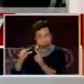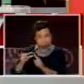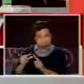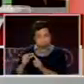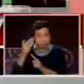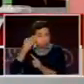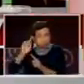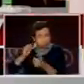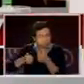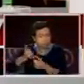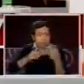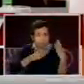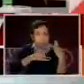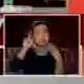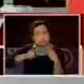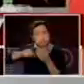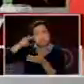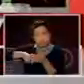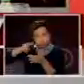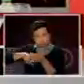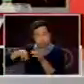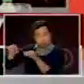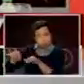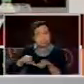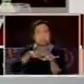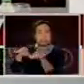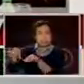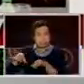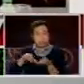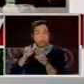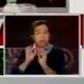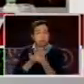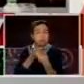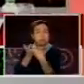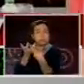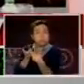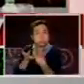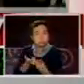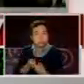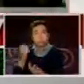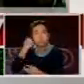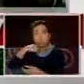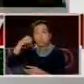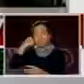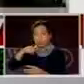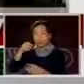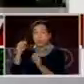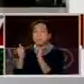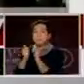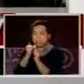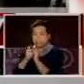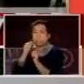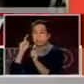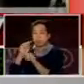hindi mo malamit kung anong kasalanan, dapat basahin mo iyan na pare-pareho doon sa kasalanan na nalista na. In other words, it should belong to the same